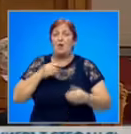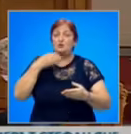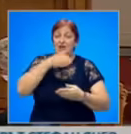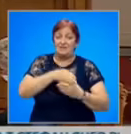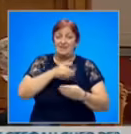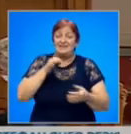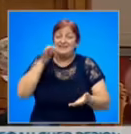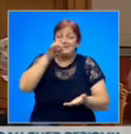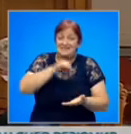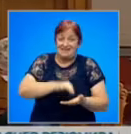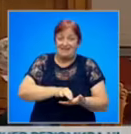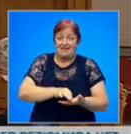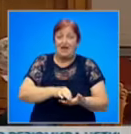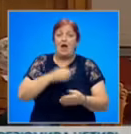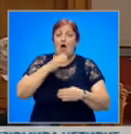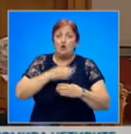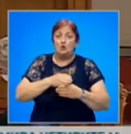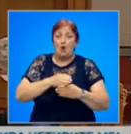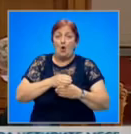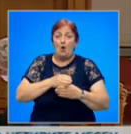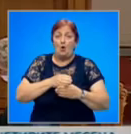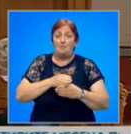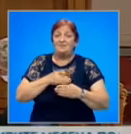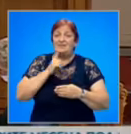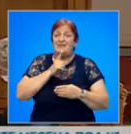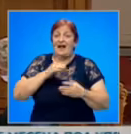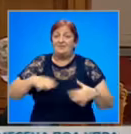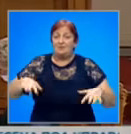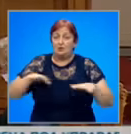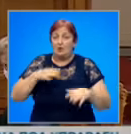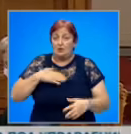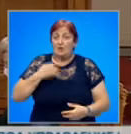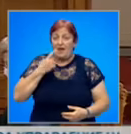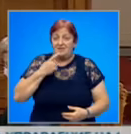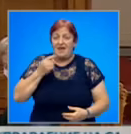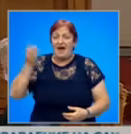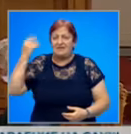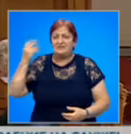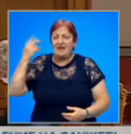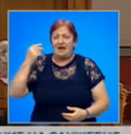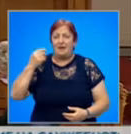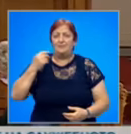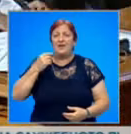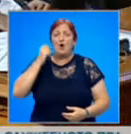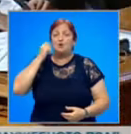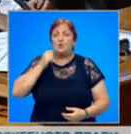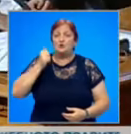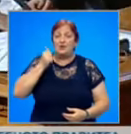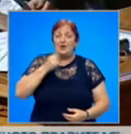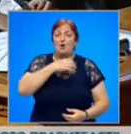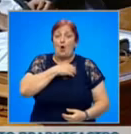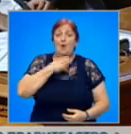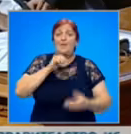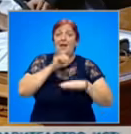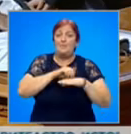за да се стигне до настоящата ситуация, в която имаме една паравоенна структура. От ГЕРБ